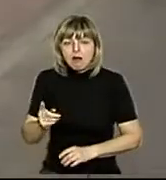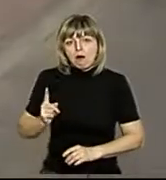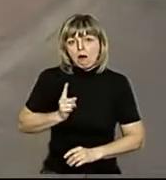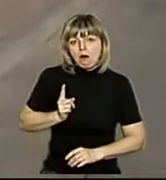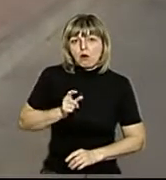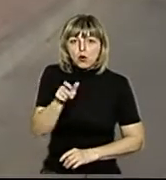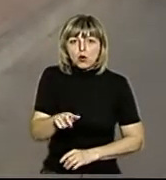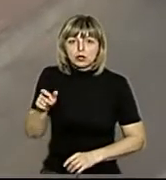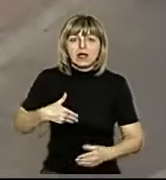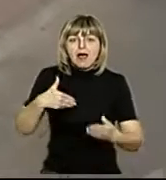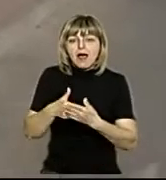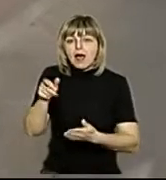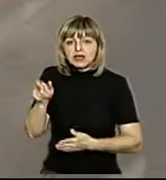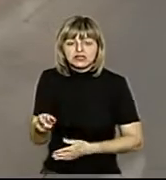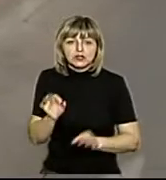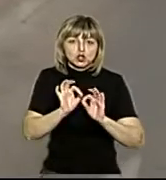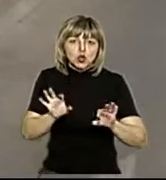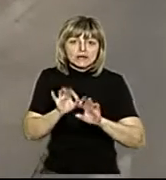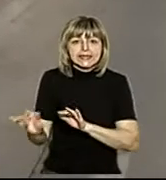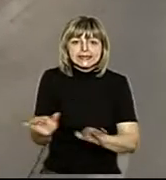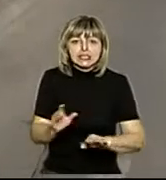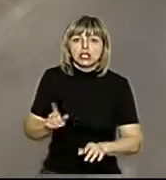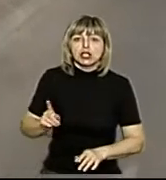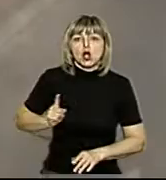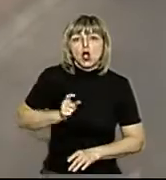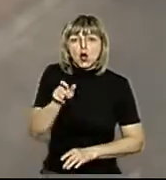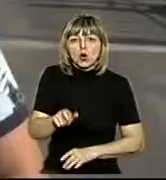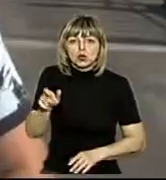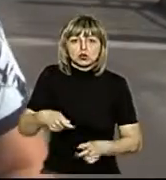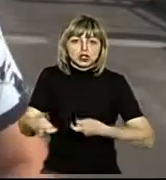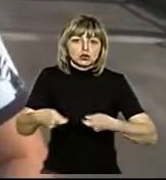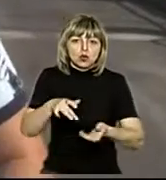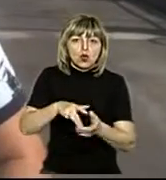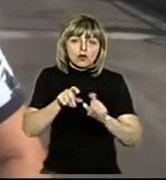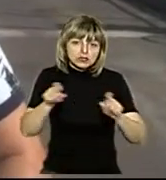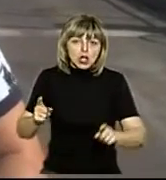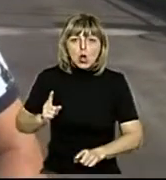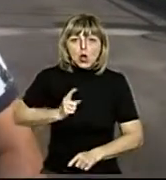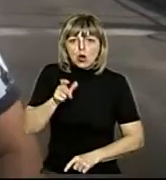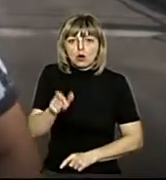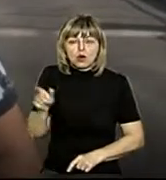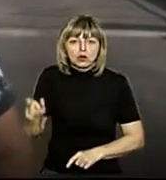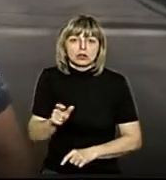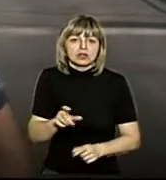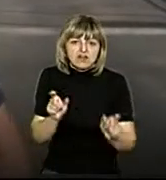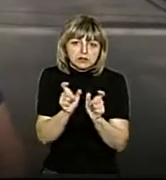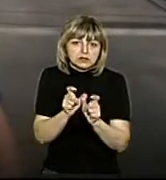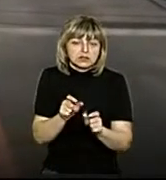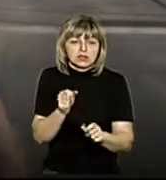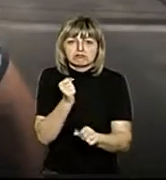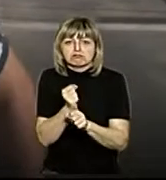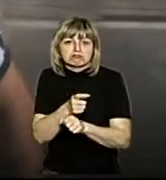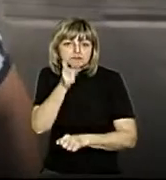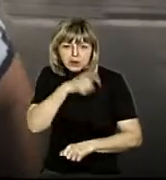Охорона. Активіст Сергій Поха коментує дії охоронців торгового центру. Охорона там діяла дуже погано, тобто